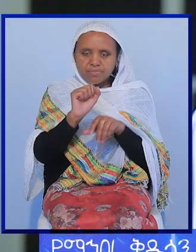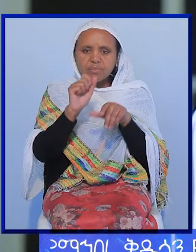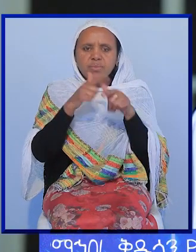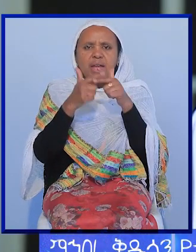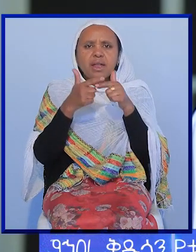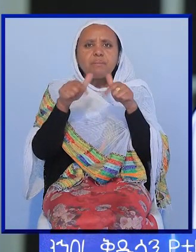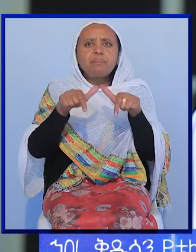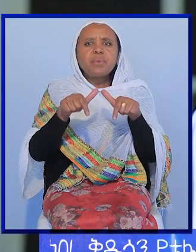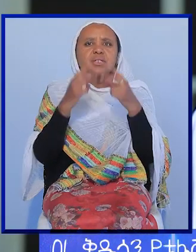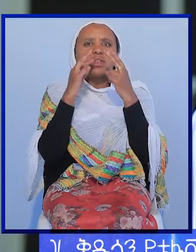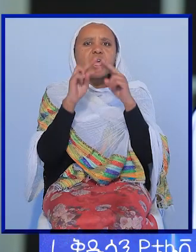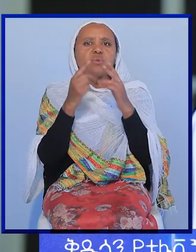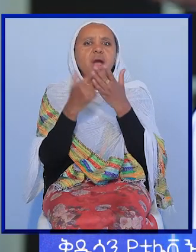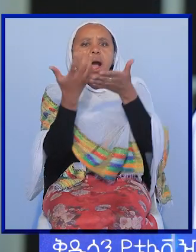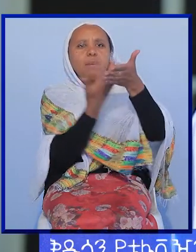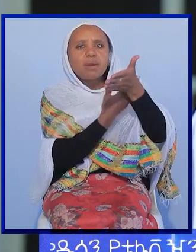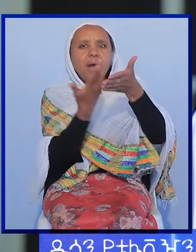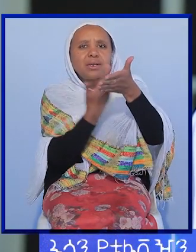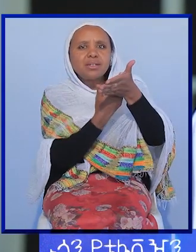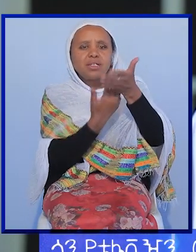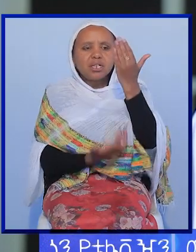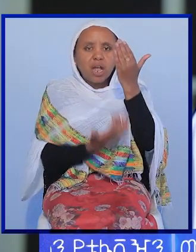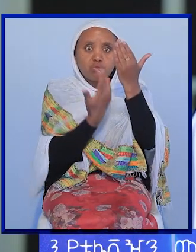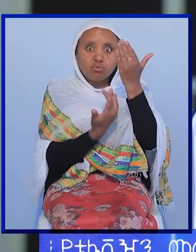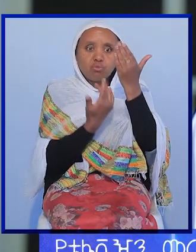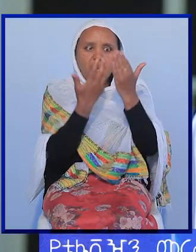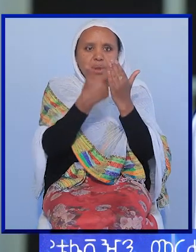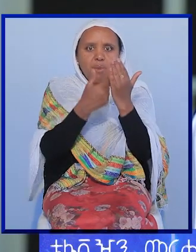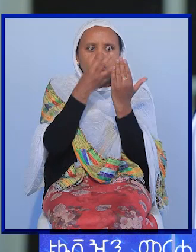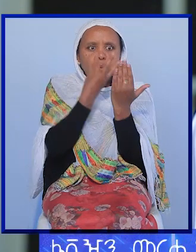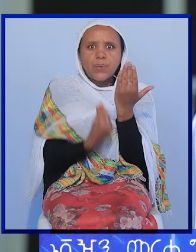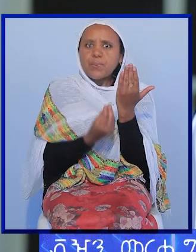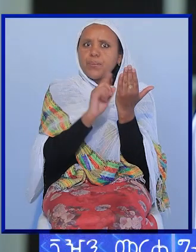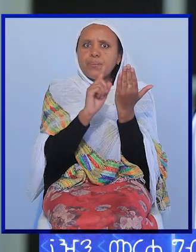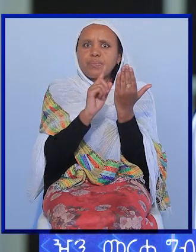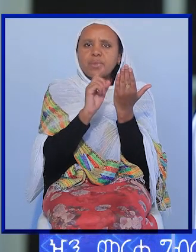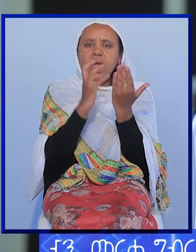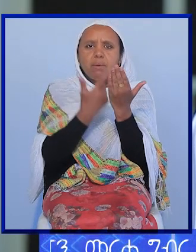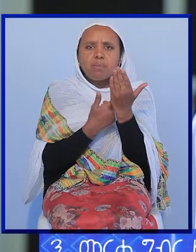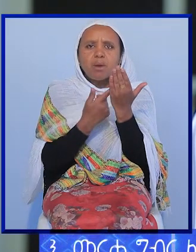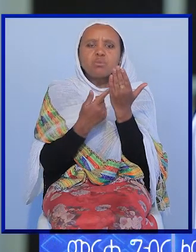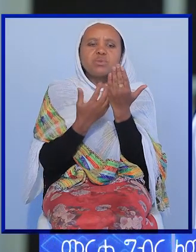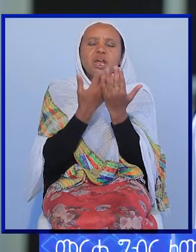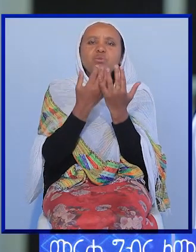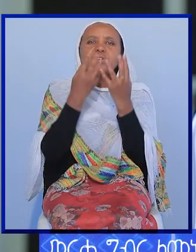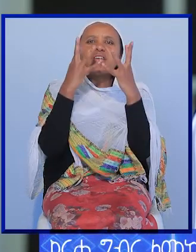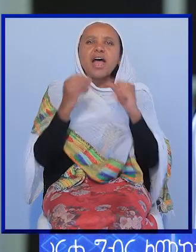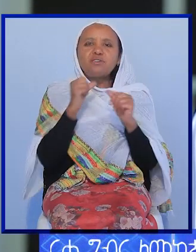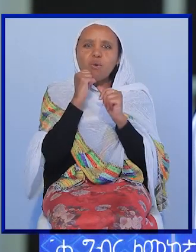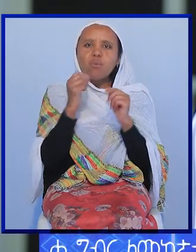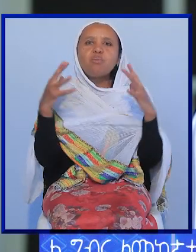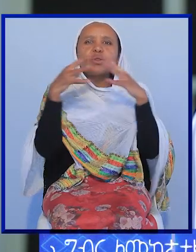ታዲያ በሲና የታየው ያ ሐመልማል ግን እሳቱ ሐመልማሉን ሳያቃጥለው ሐመልማሉም እሳቱን ሳያጠፋው